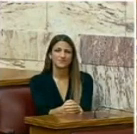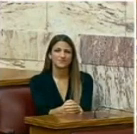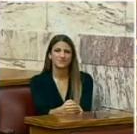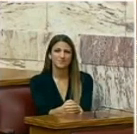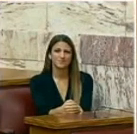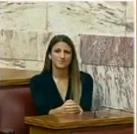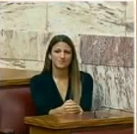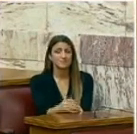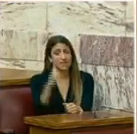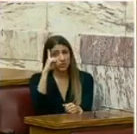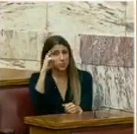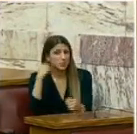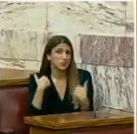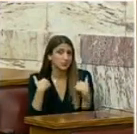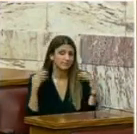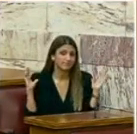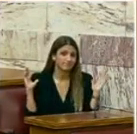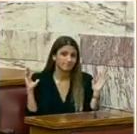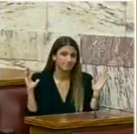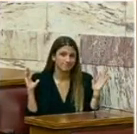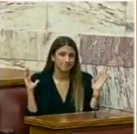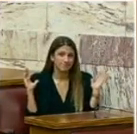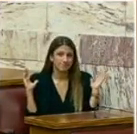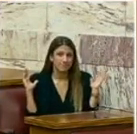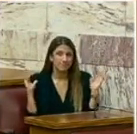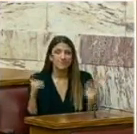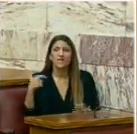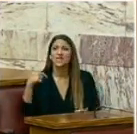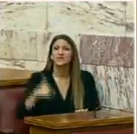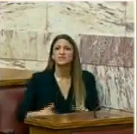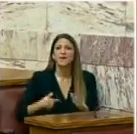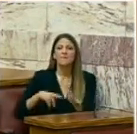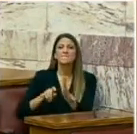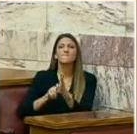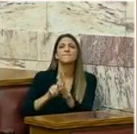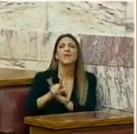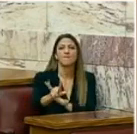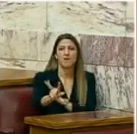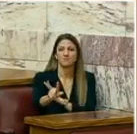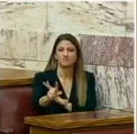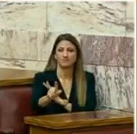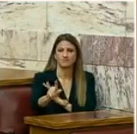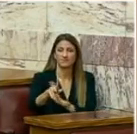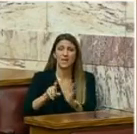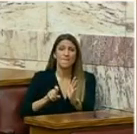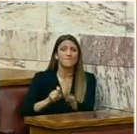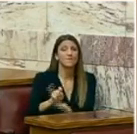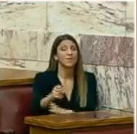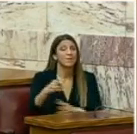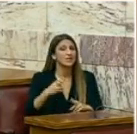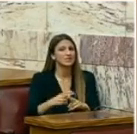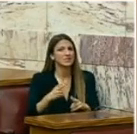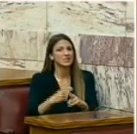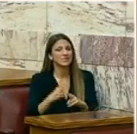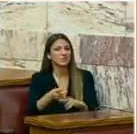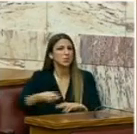Νομίζω λοιπόν ότι το πολιτικό σήμα που δίνουμε σήμερα είναι πάρα πολύ κρίσιμο